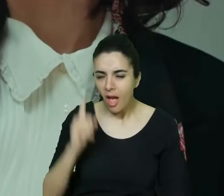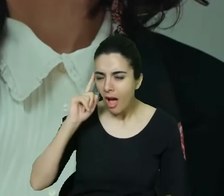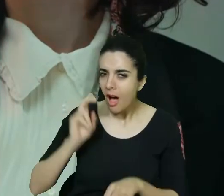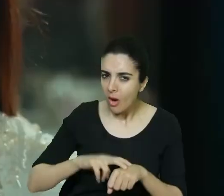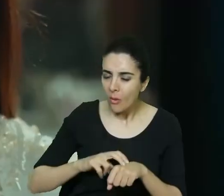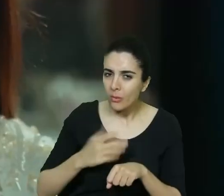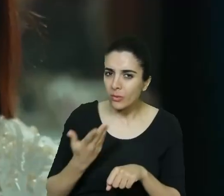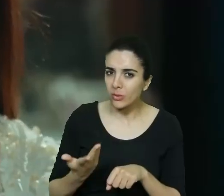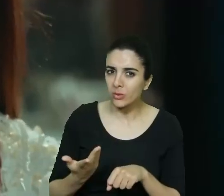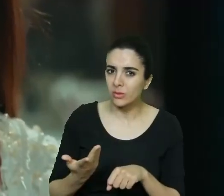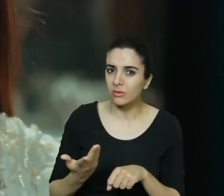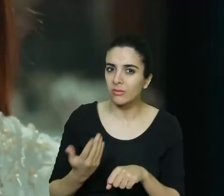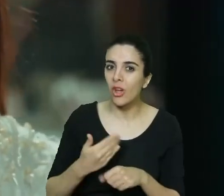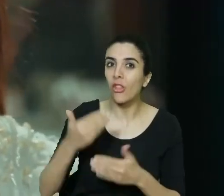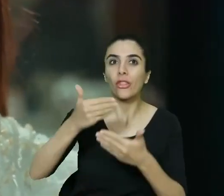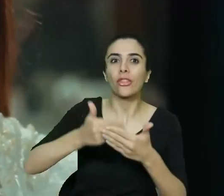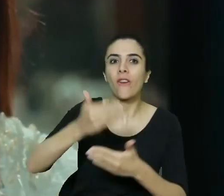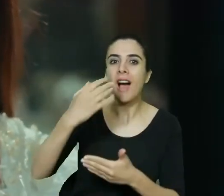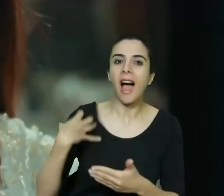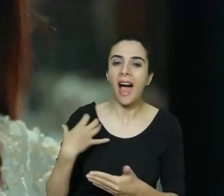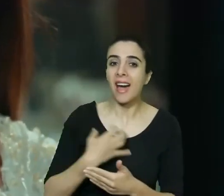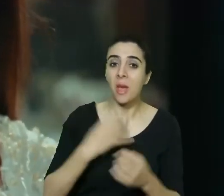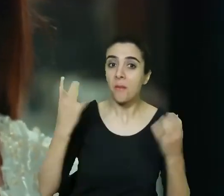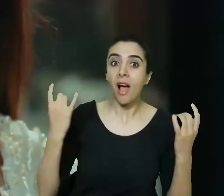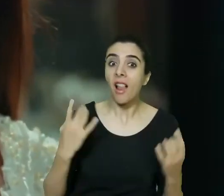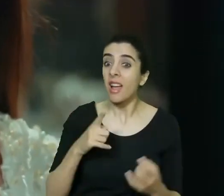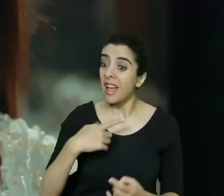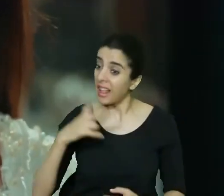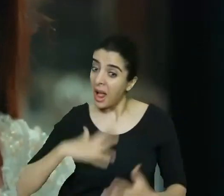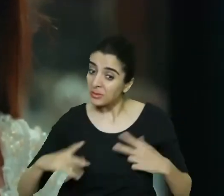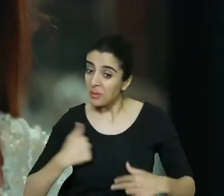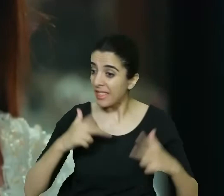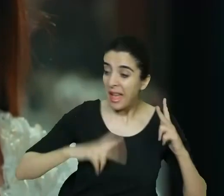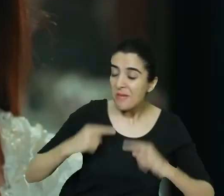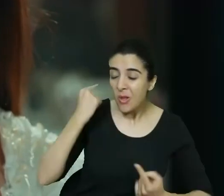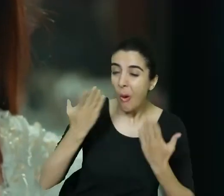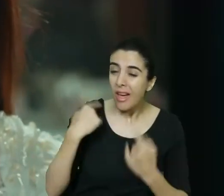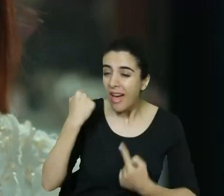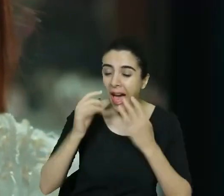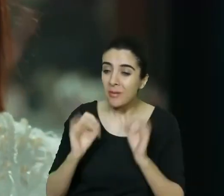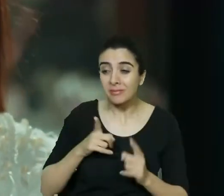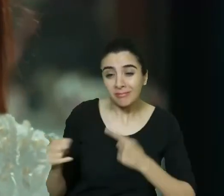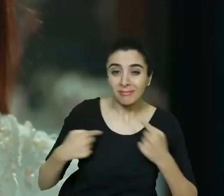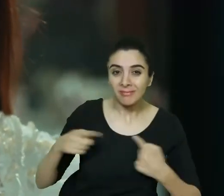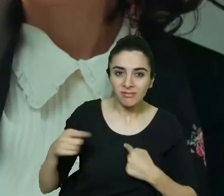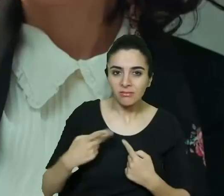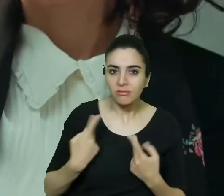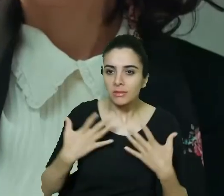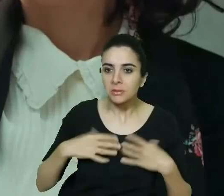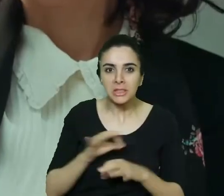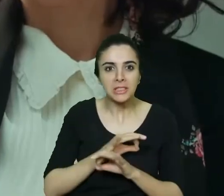Hatırlıyor musun? Duvarda annemin gelinine bakıp bakıp hangimiz giyecek diye düşünürdük. İkimiz de